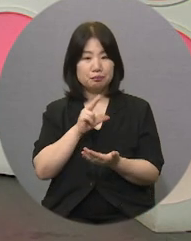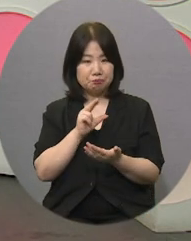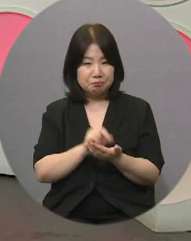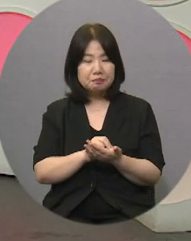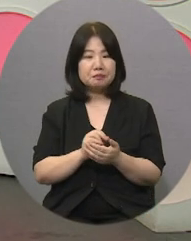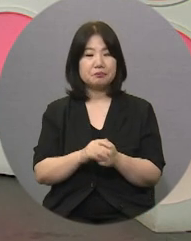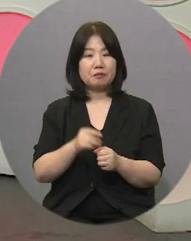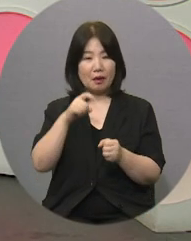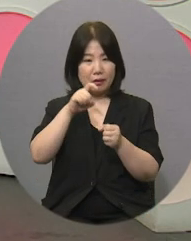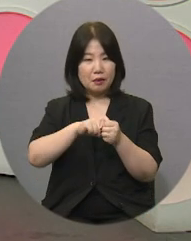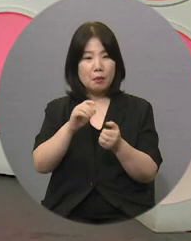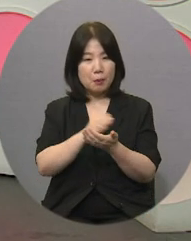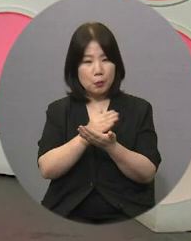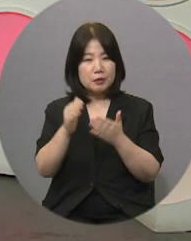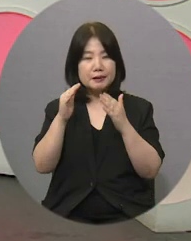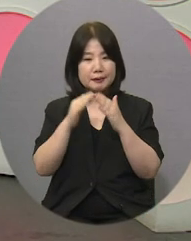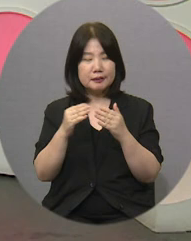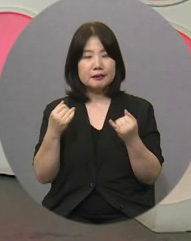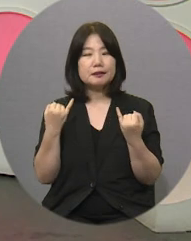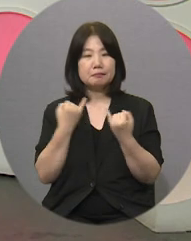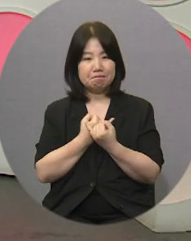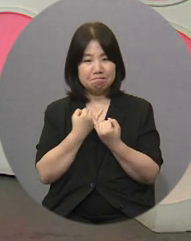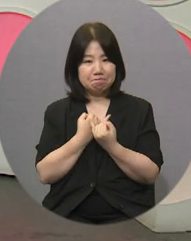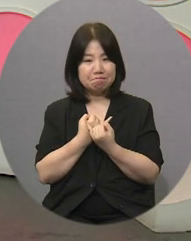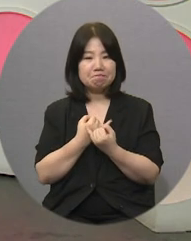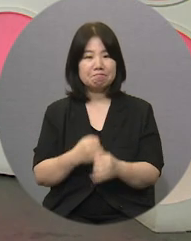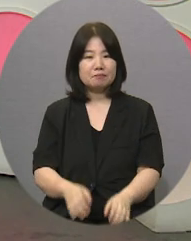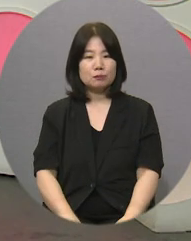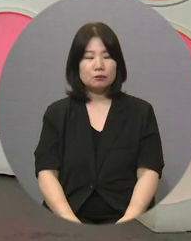주제는요. 떡볶이집 아주머니입니다.